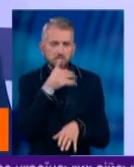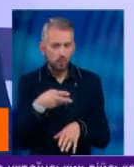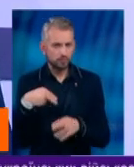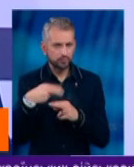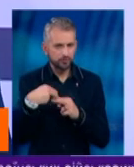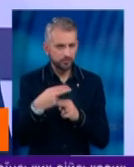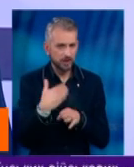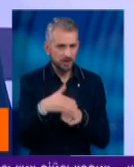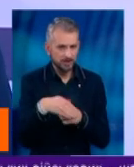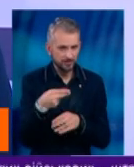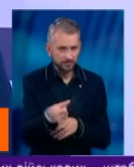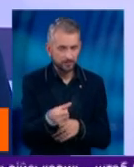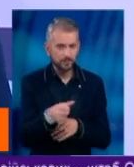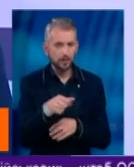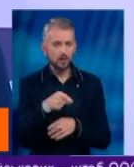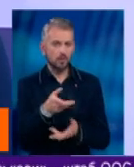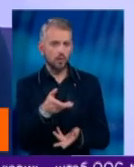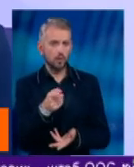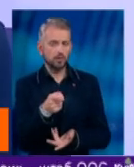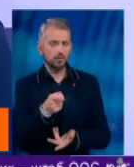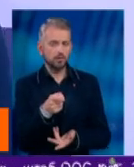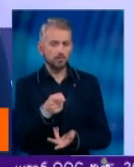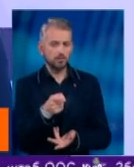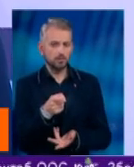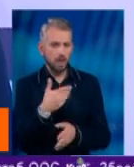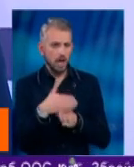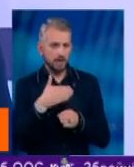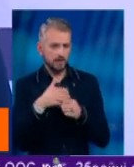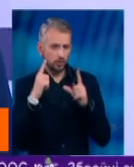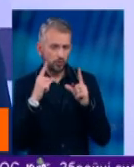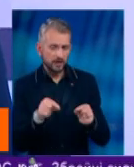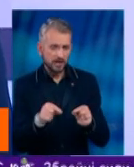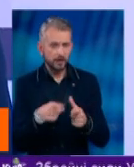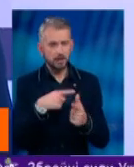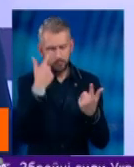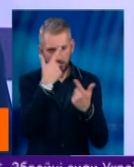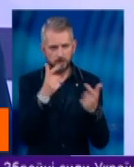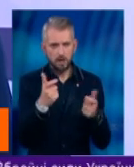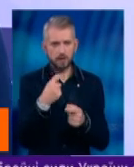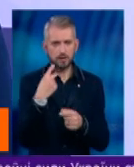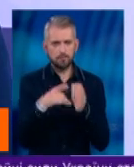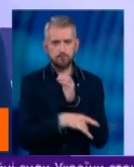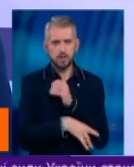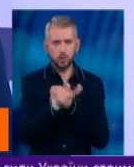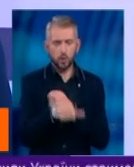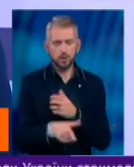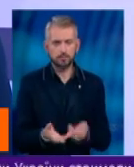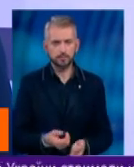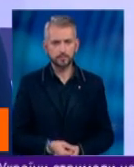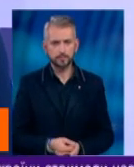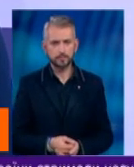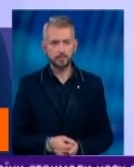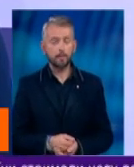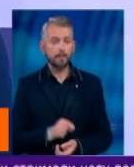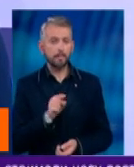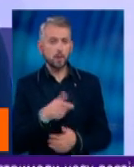кредит, то он и, ну, то есть, как бы реструктуризирован, либо объявляется банкротом. То есть, поэтому